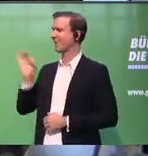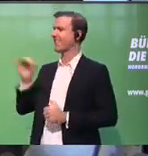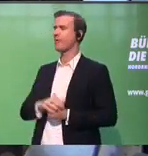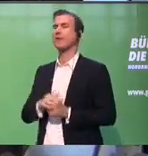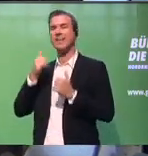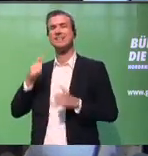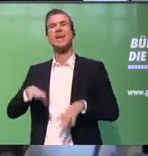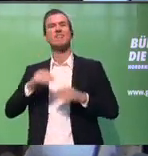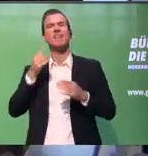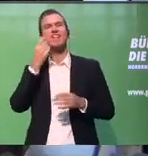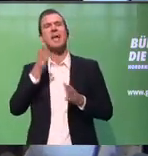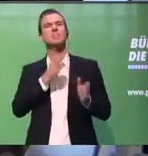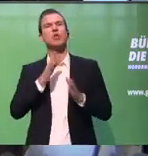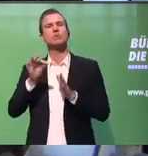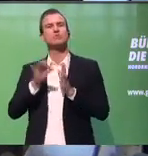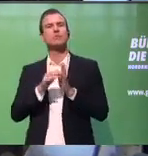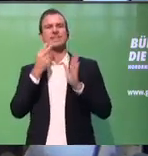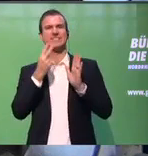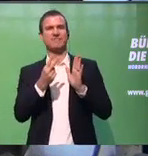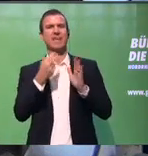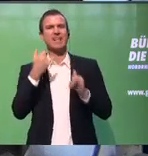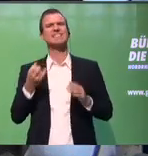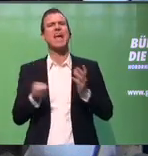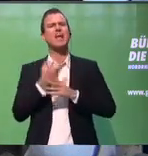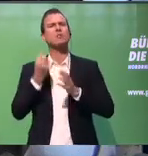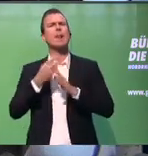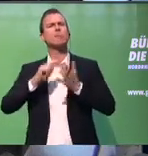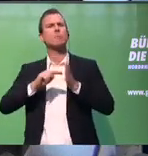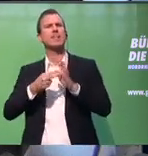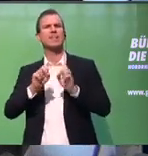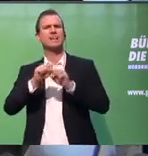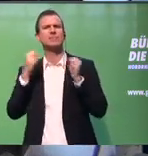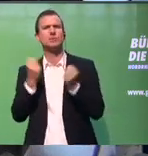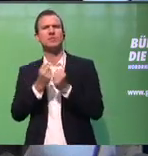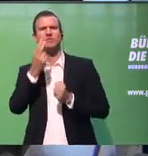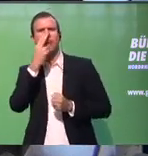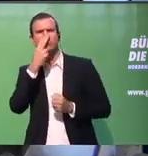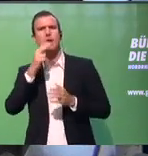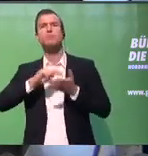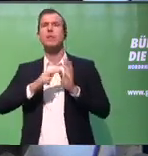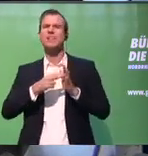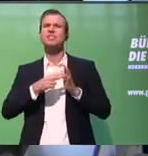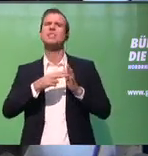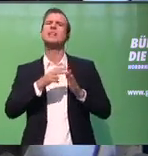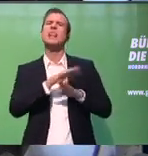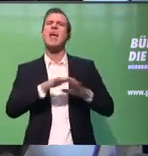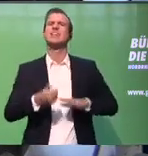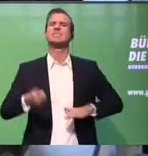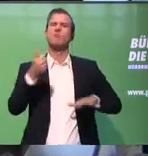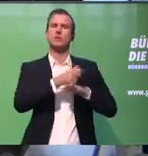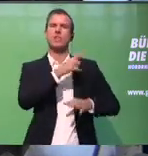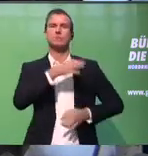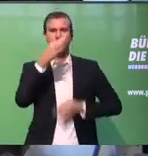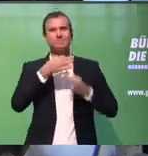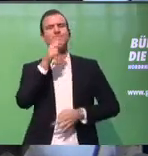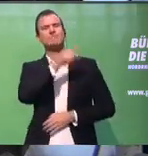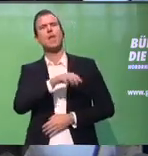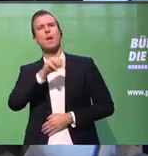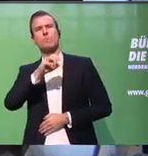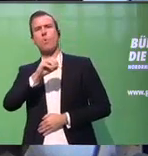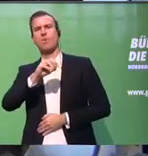mit unserem Tagesordnungspunkt 2 zur aktuellen politischen Lage. Die politische Rede vom Landesvorstand und die wird Monika